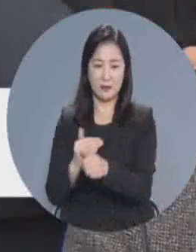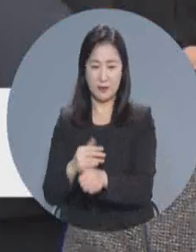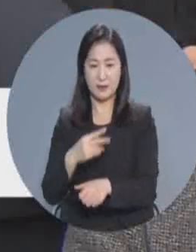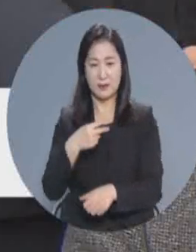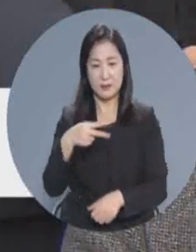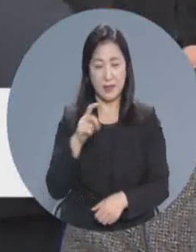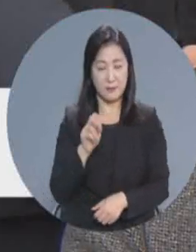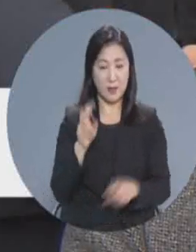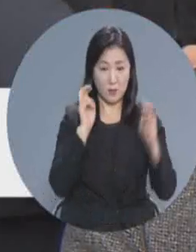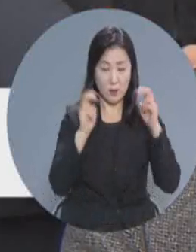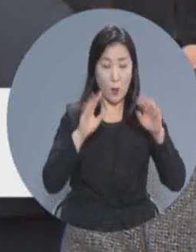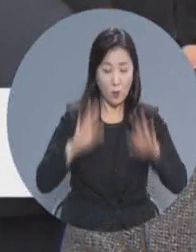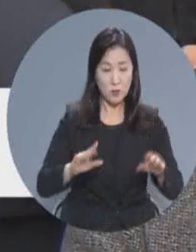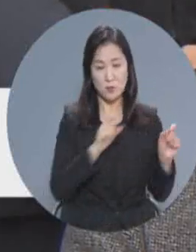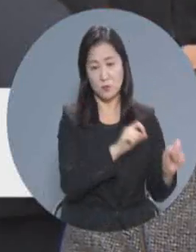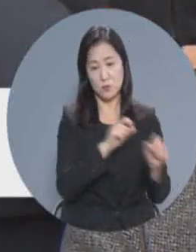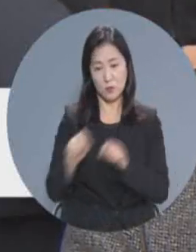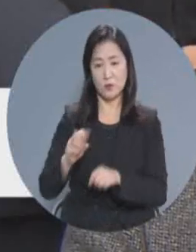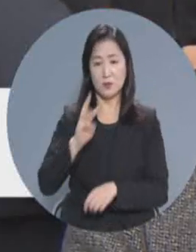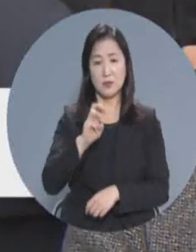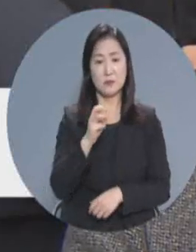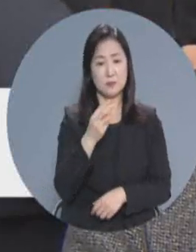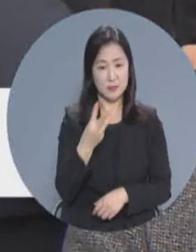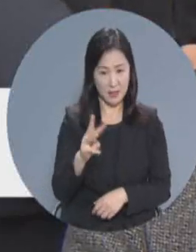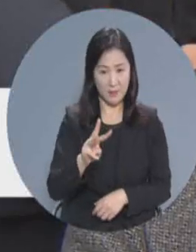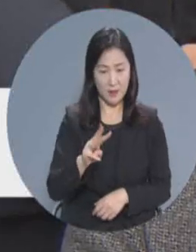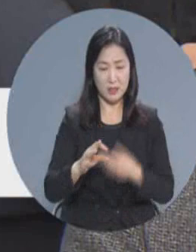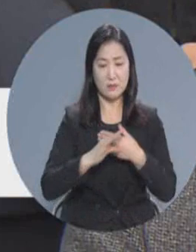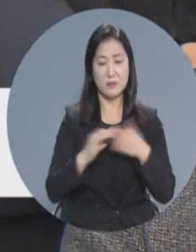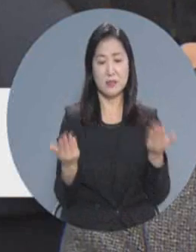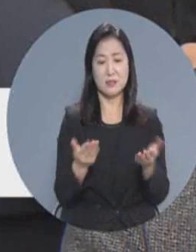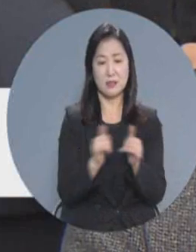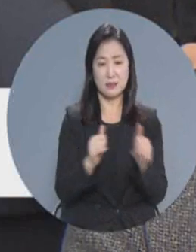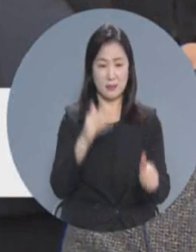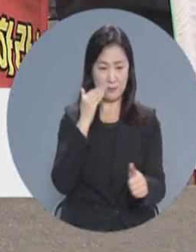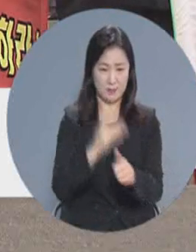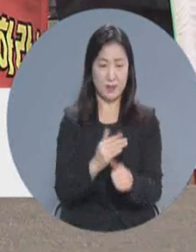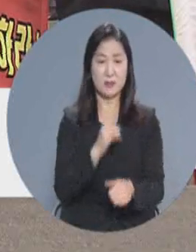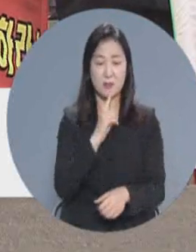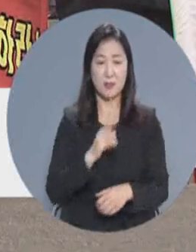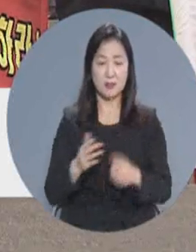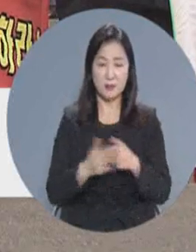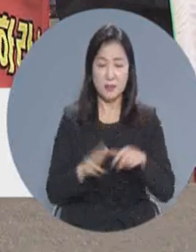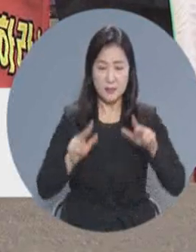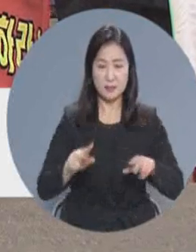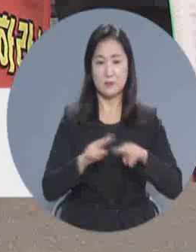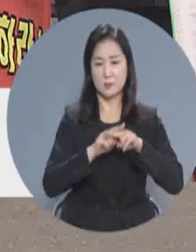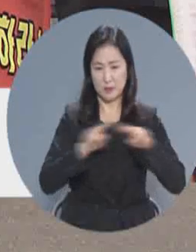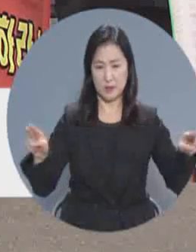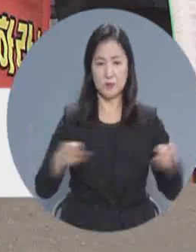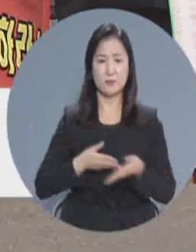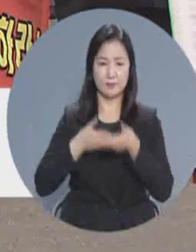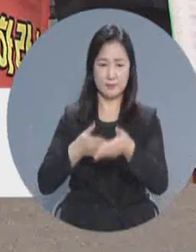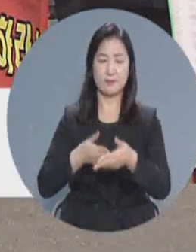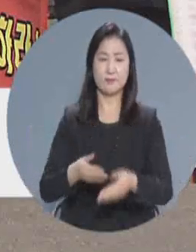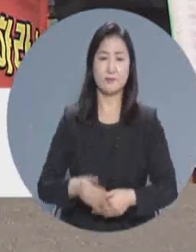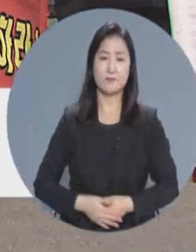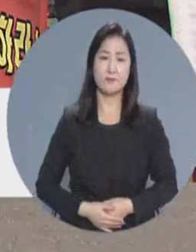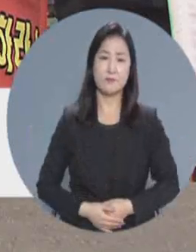남해화학이 올해 또다시 33명의 비정규직 노동자를 집단해고했다며 즉시 철회할 것을